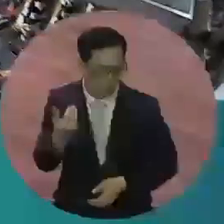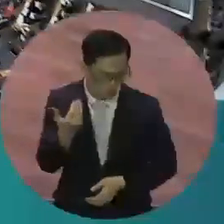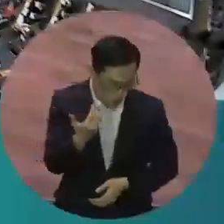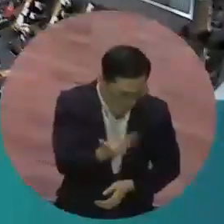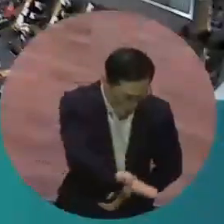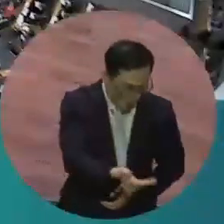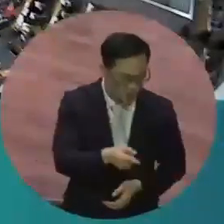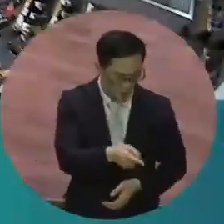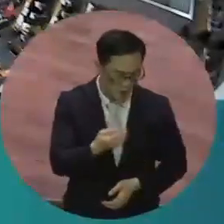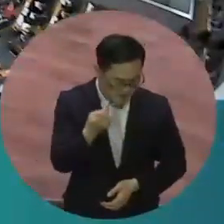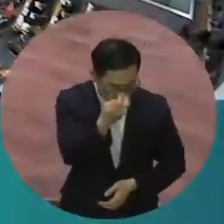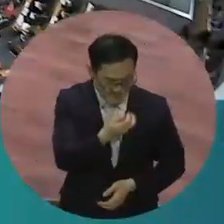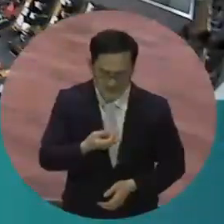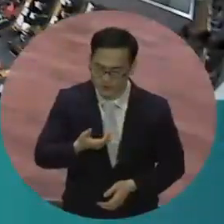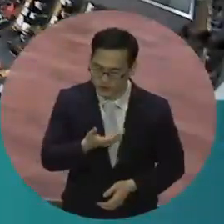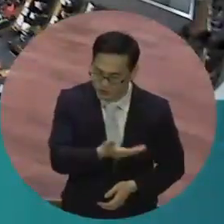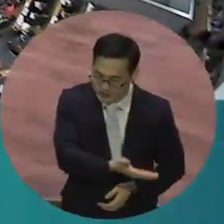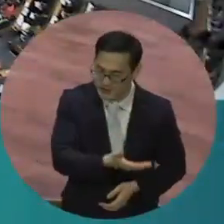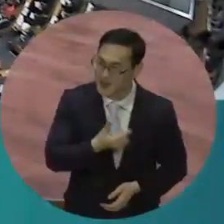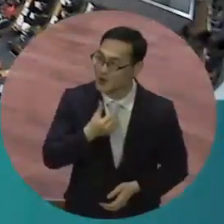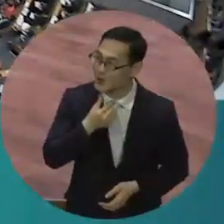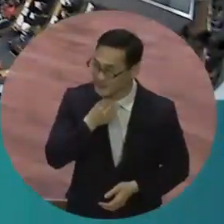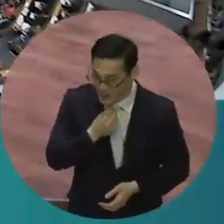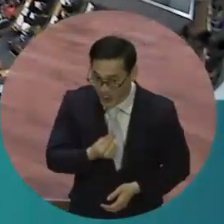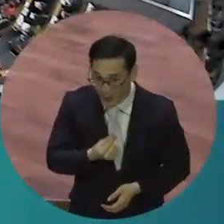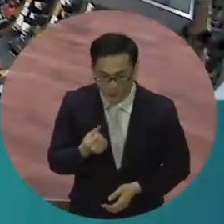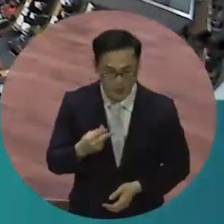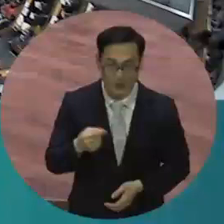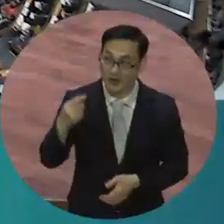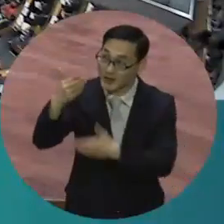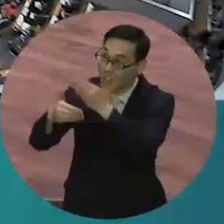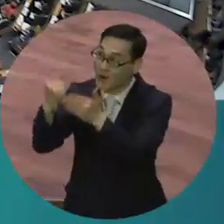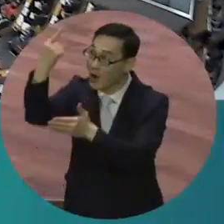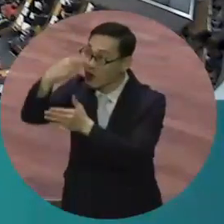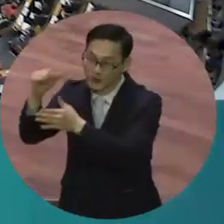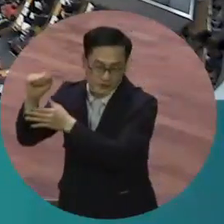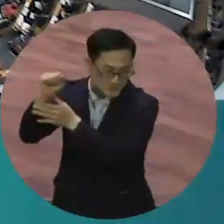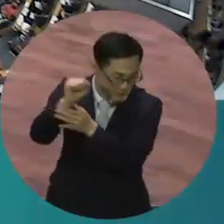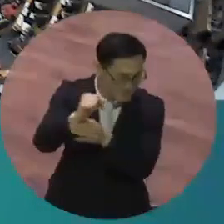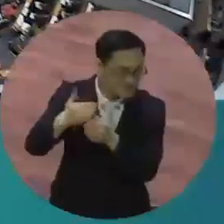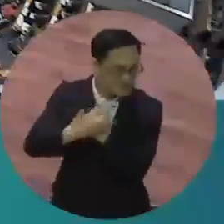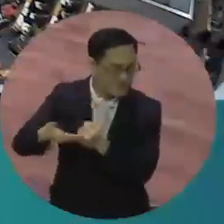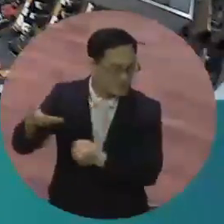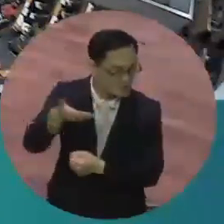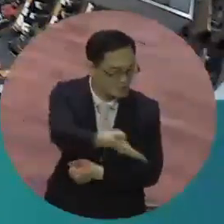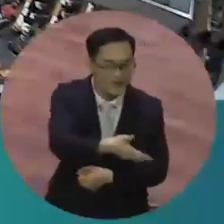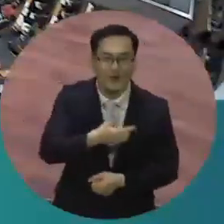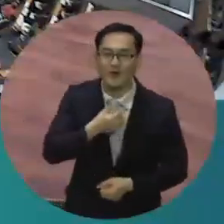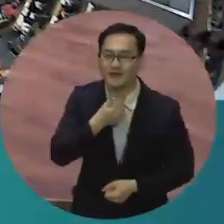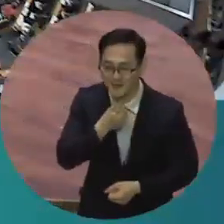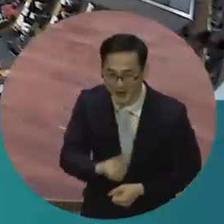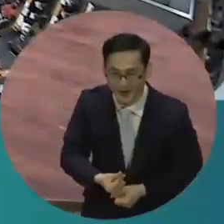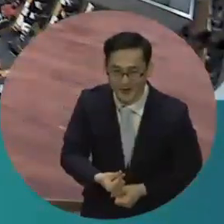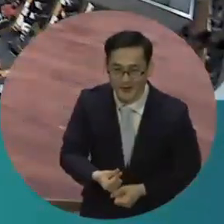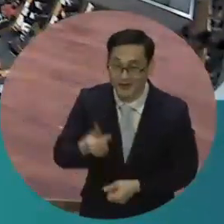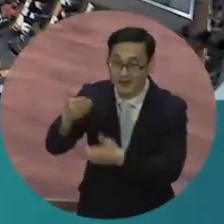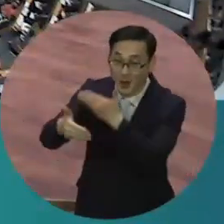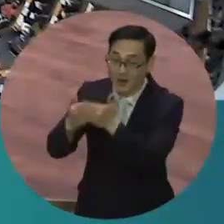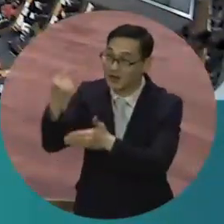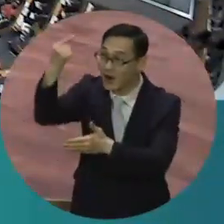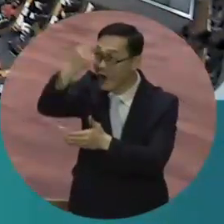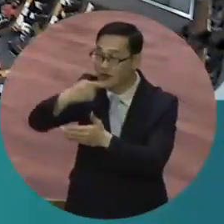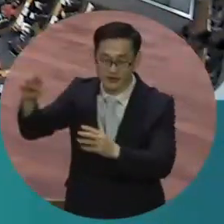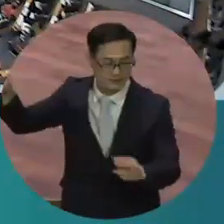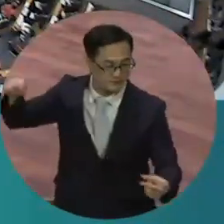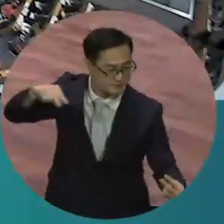너를 지키시기를 원하며 여호와는 그의 얼굴을 내게 비추사 은혜 베풀기를 원하여 여호와는 그 얼굴을